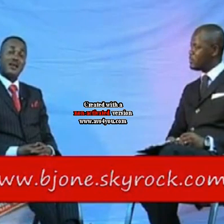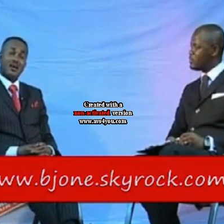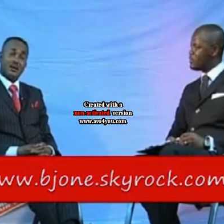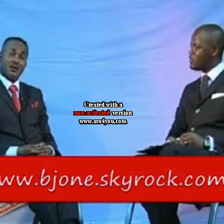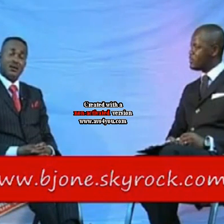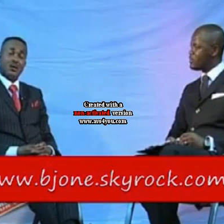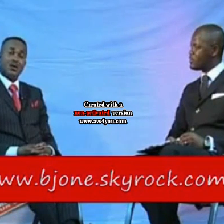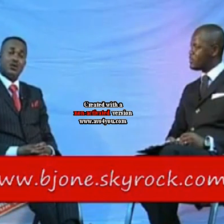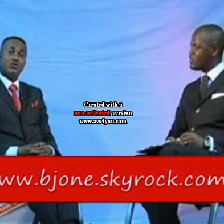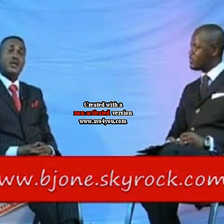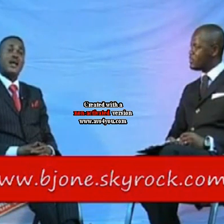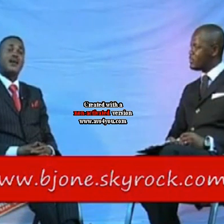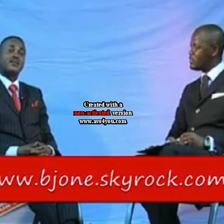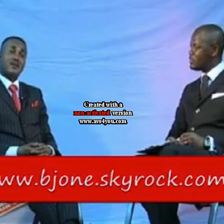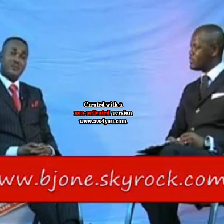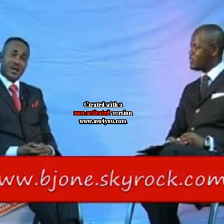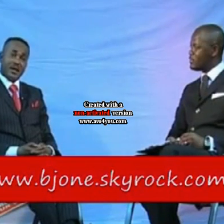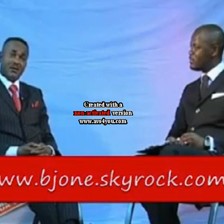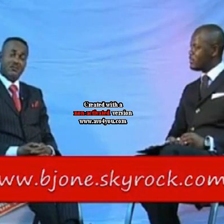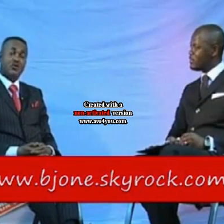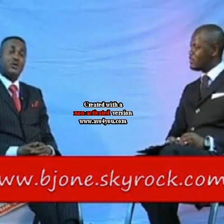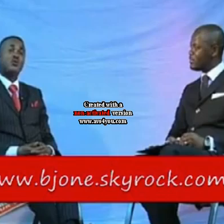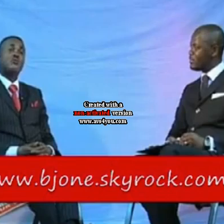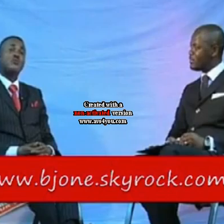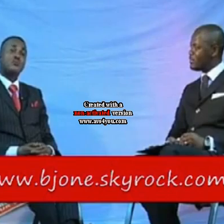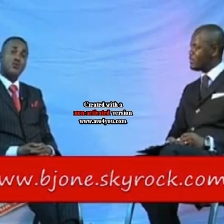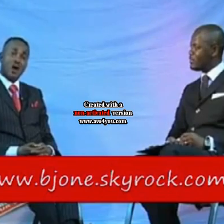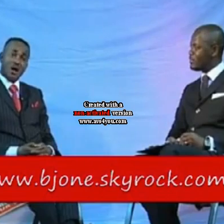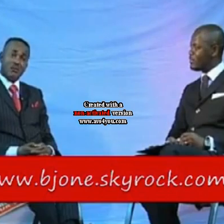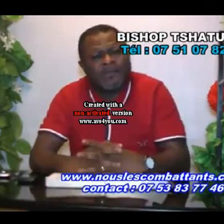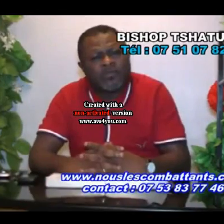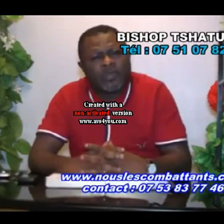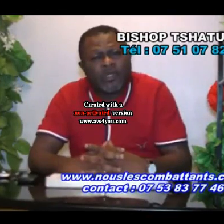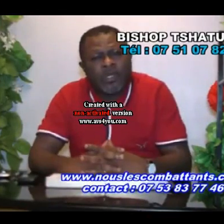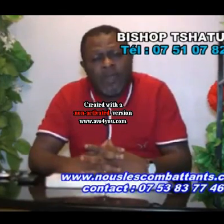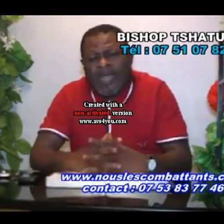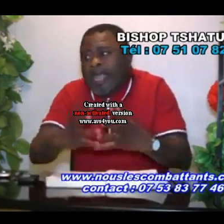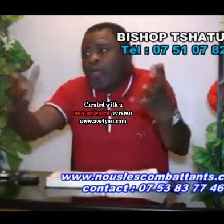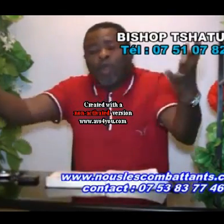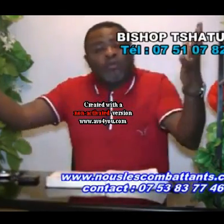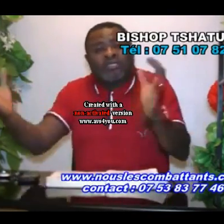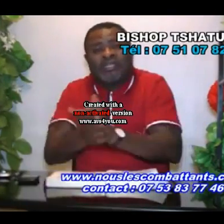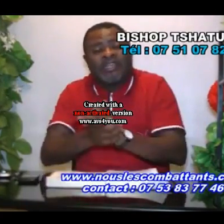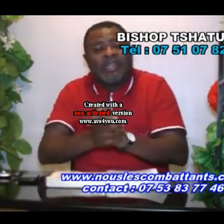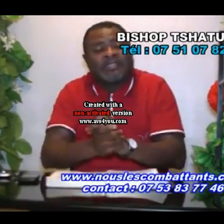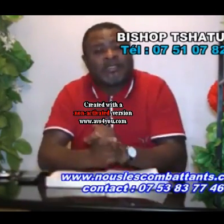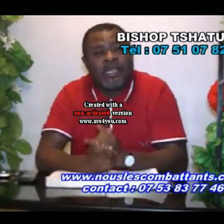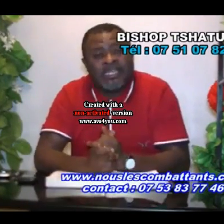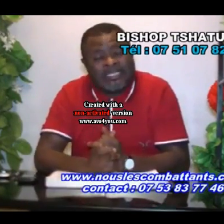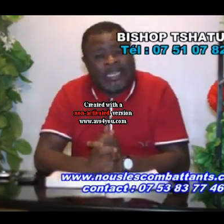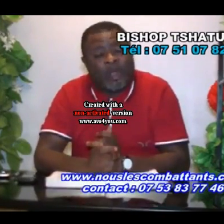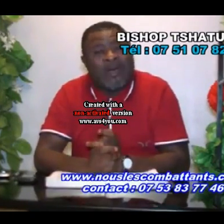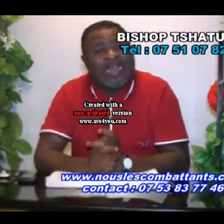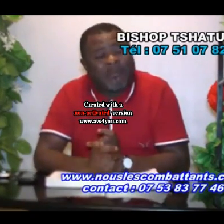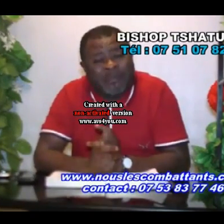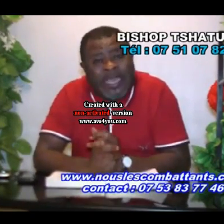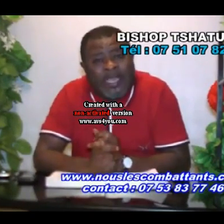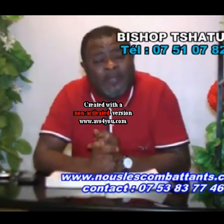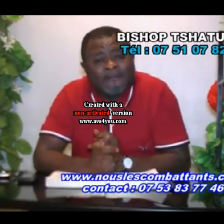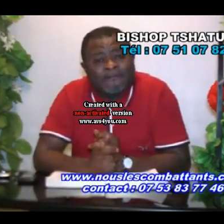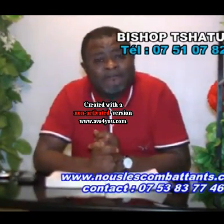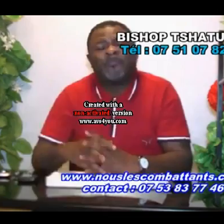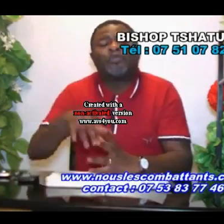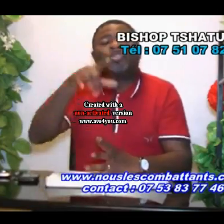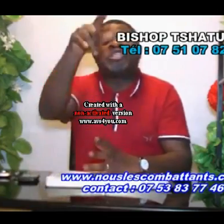Ba pasteur, tous à la exemplaire, biso à Tobomi Mboka. Mais un homme comme ça, Denis Lessy, c'est un homme à